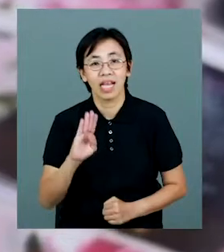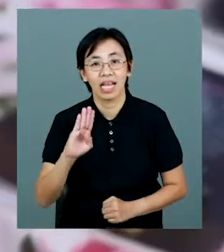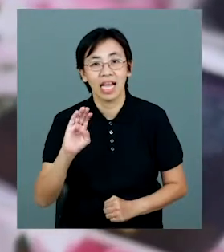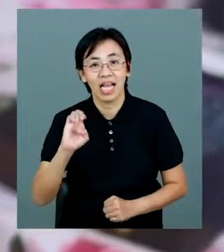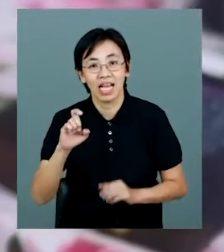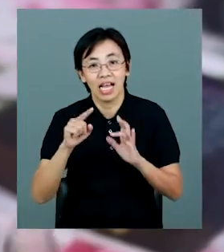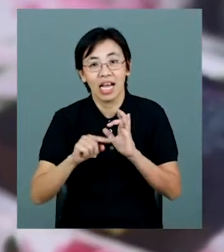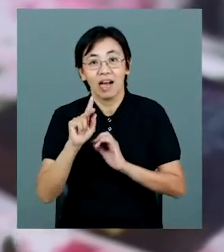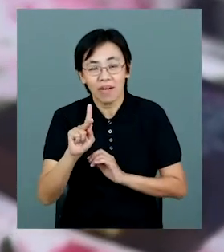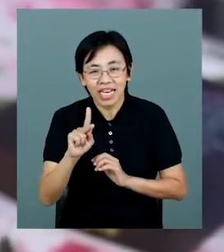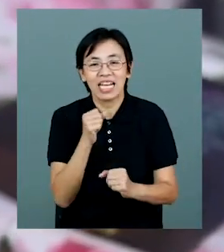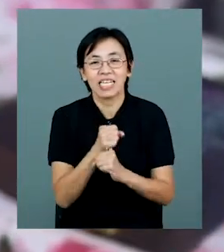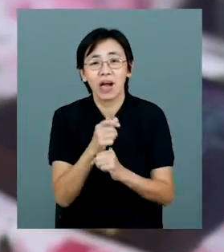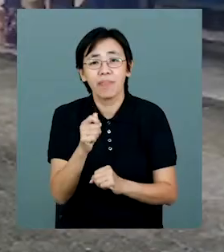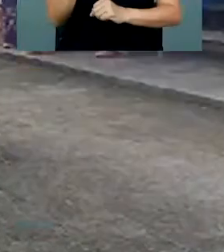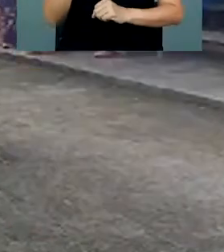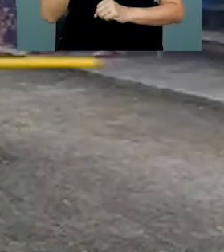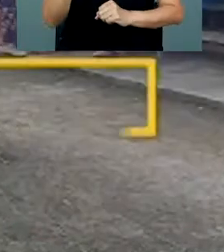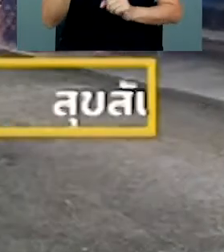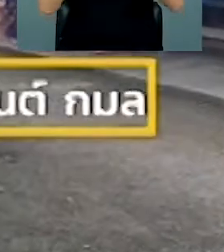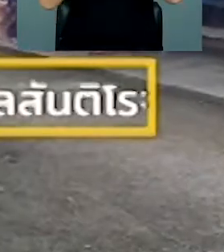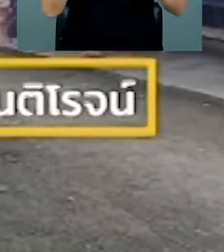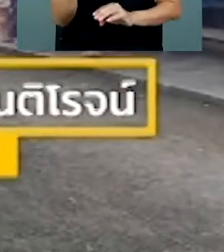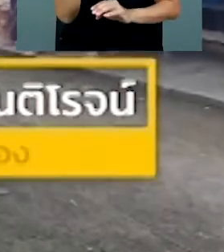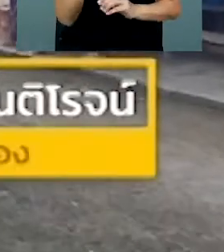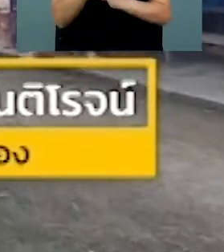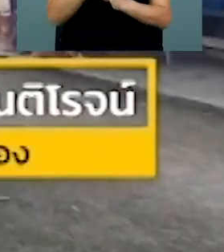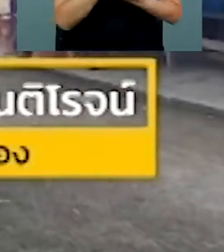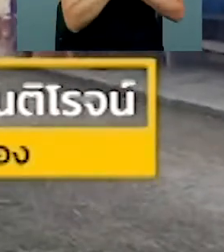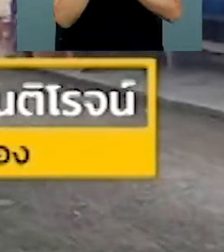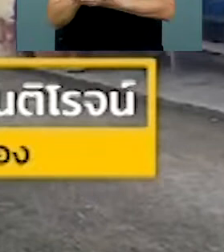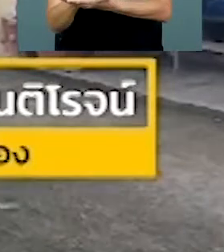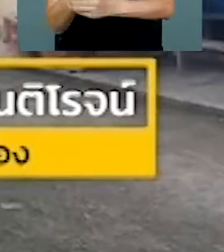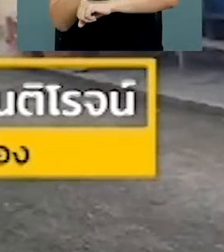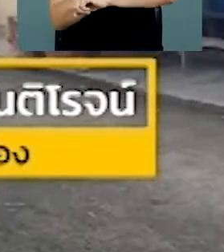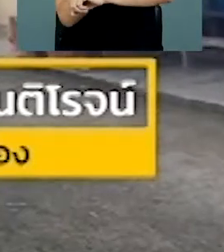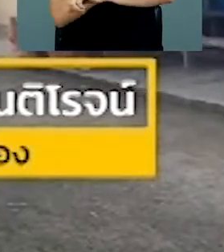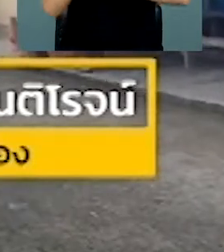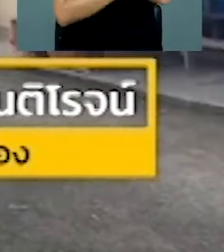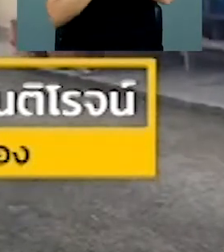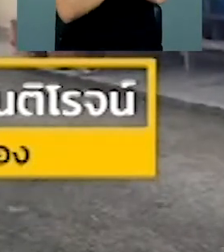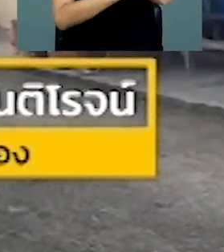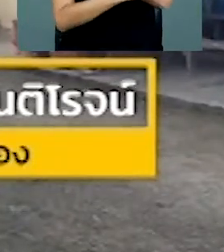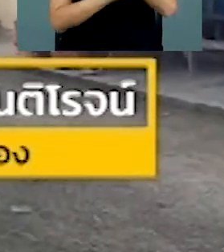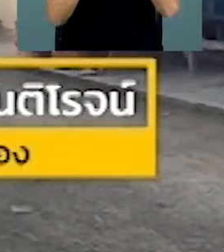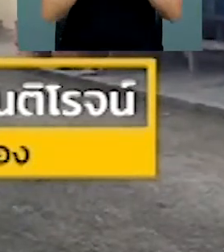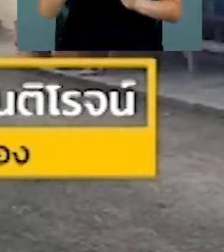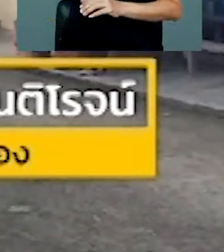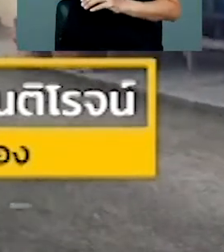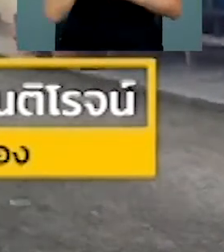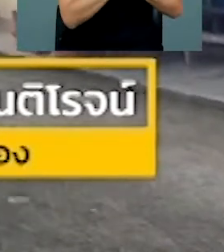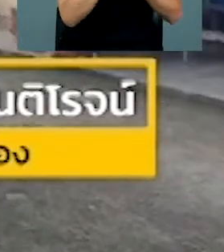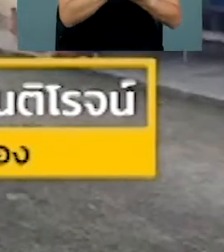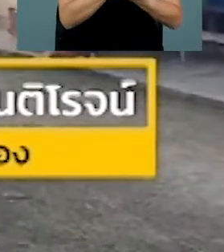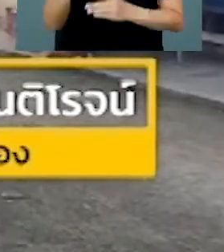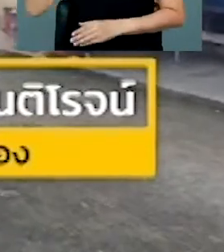ถ้าบิ๊กคืออสต.ที่เป็นเด็กรุ่นใหม่นะครับที่เข้ามาคอยช่วยเหลือ เพื่อนร่วมชาติอย่างชาวเมียนมานะครับ